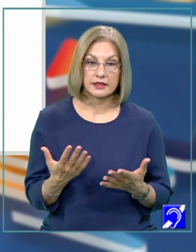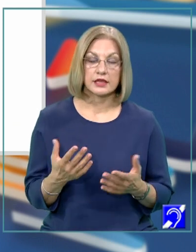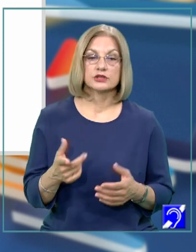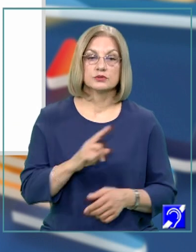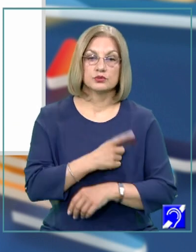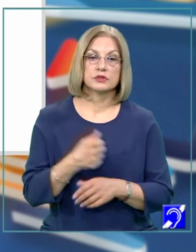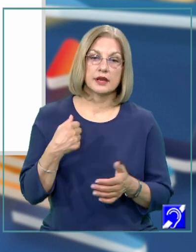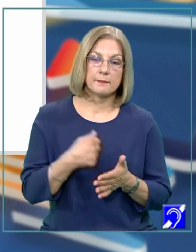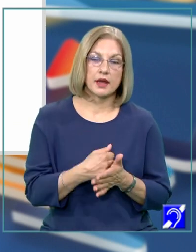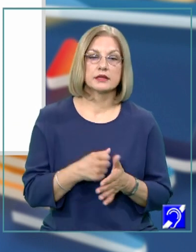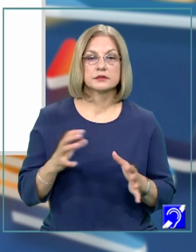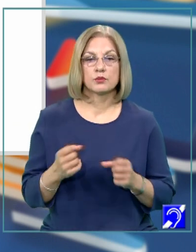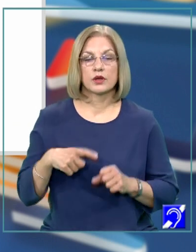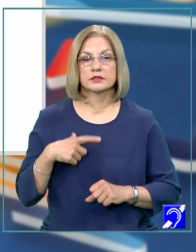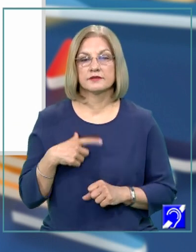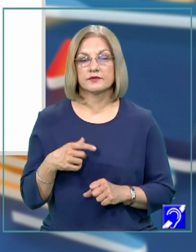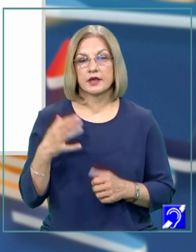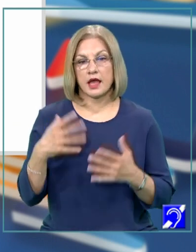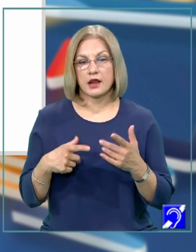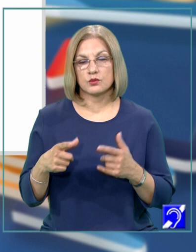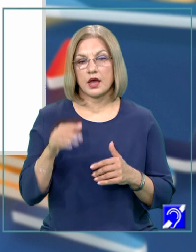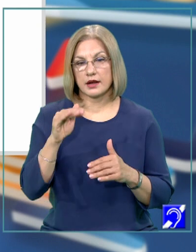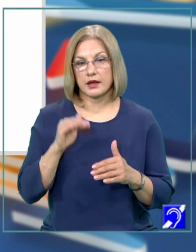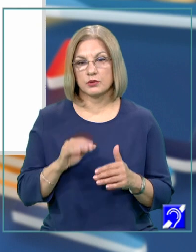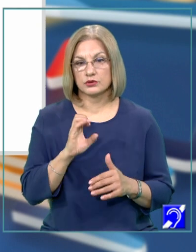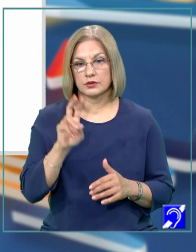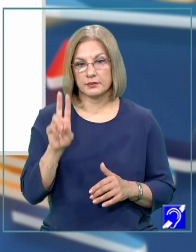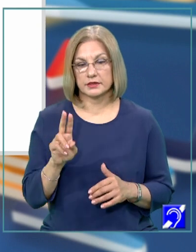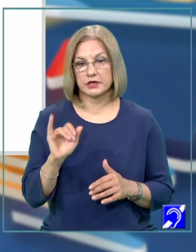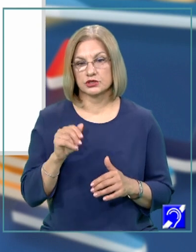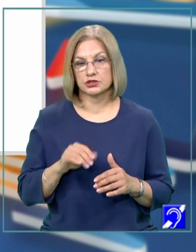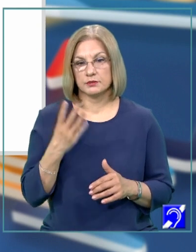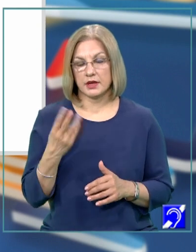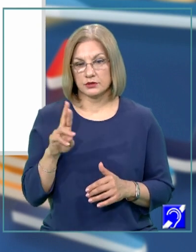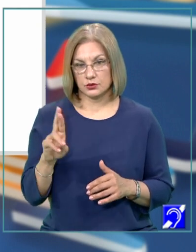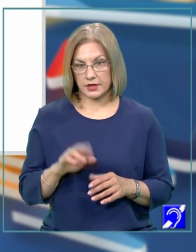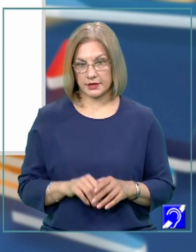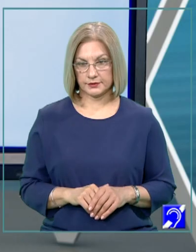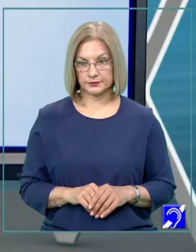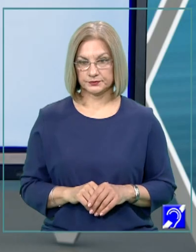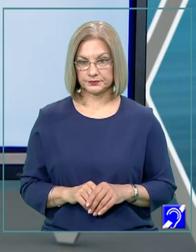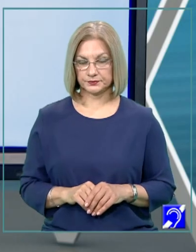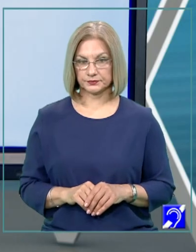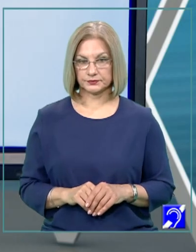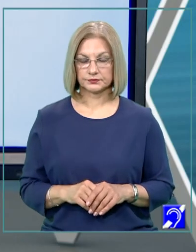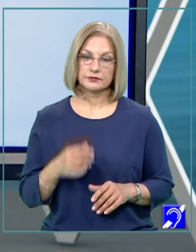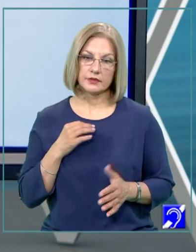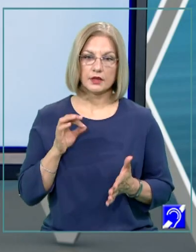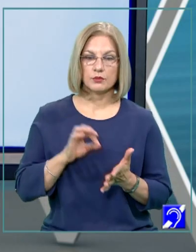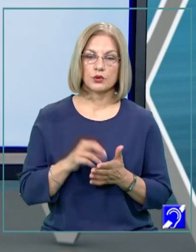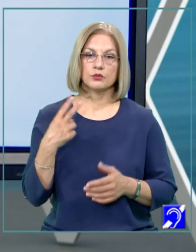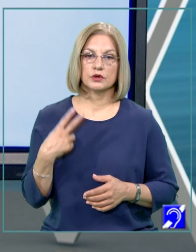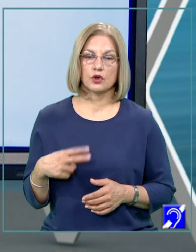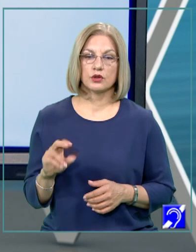maximă poate fi calculată ca fiind raportul dintre a pătrat și patru irmak vă propun ca în